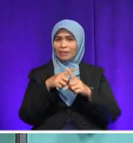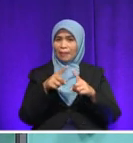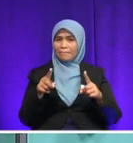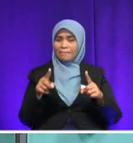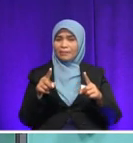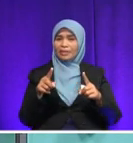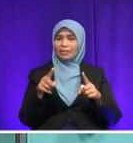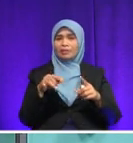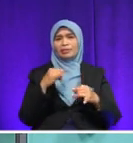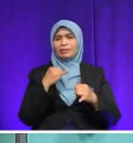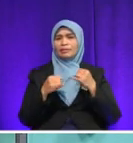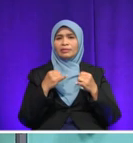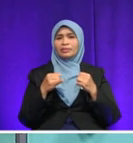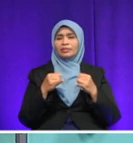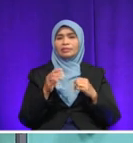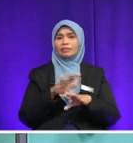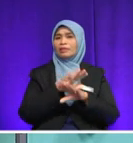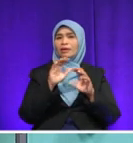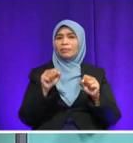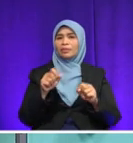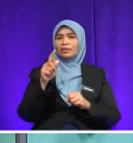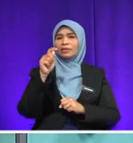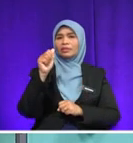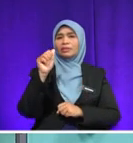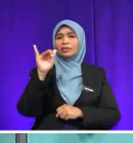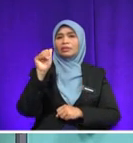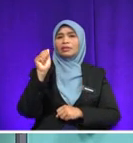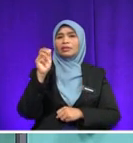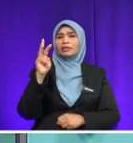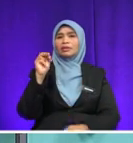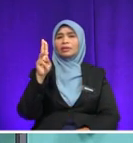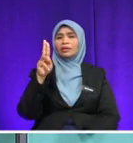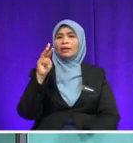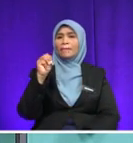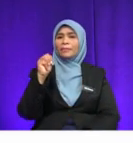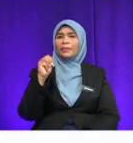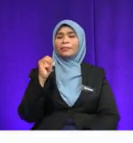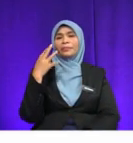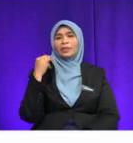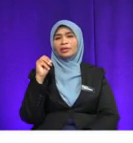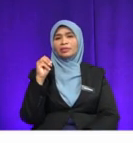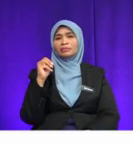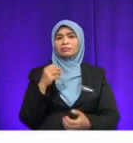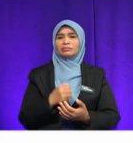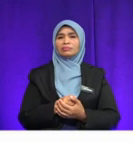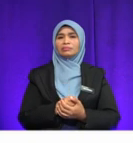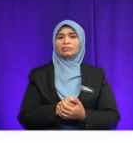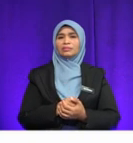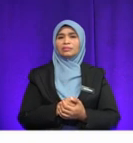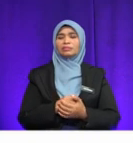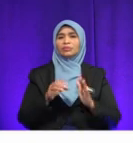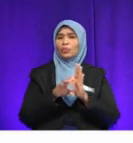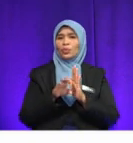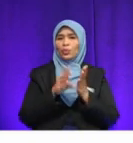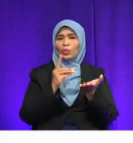pegang Jika dia tak beli tayamum masuk tayamumkan kita gunakan debu maka kita tak bertemu jika pakai perbuatan mengesahkan penyakit